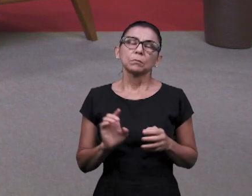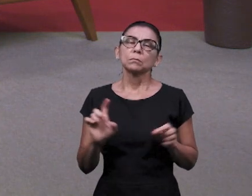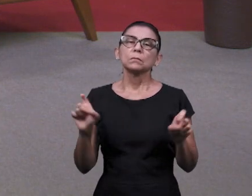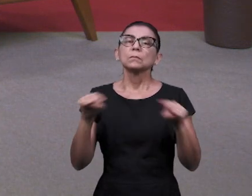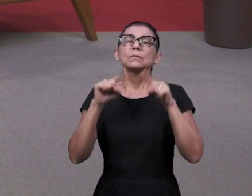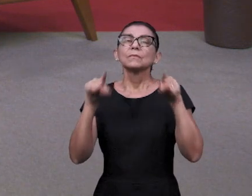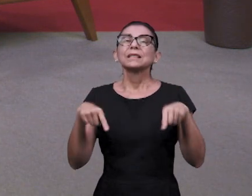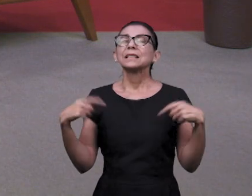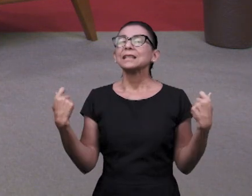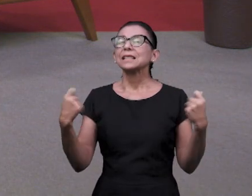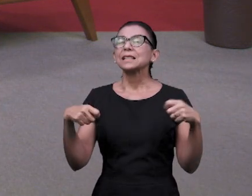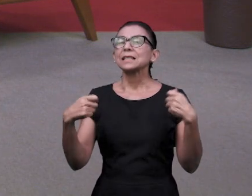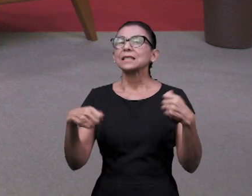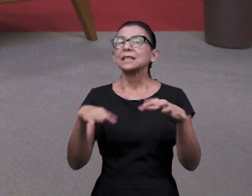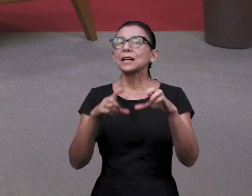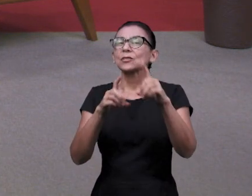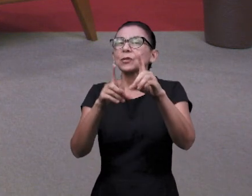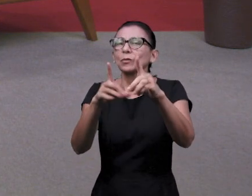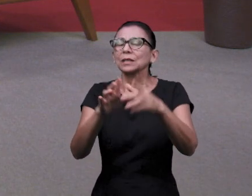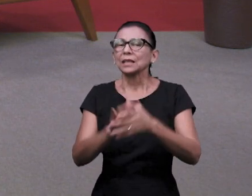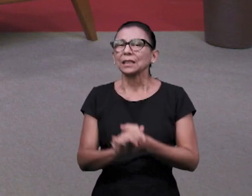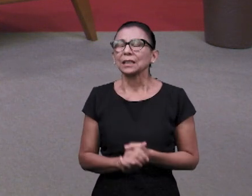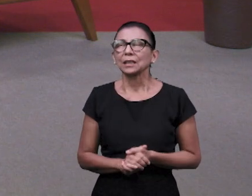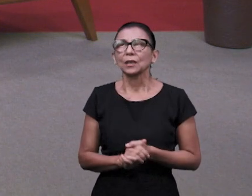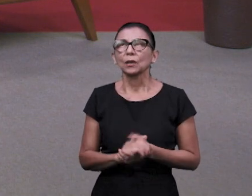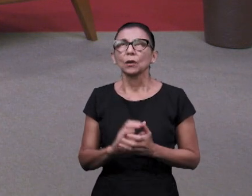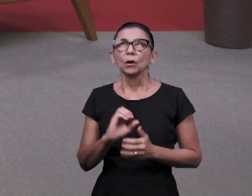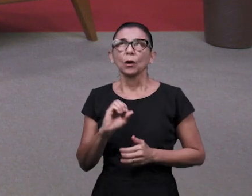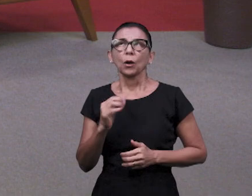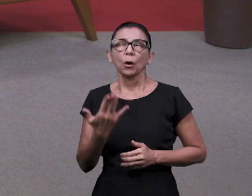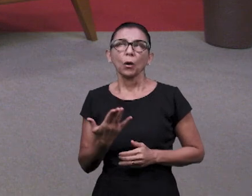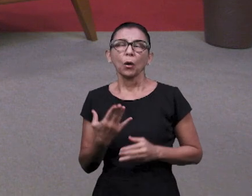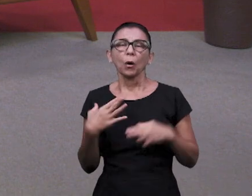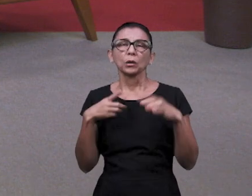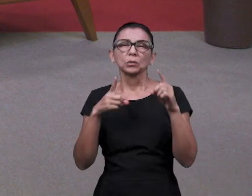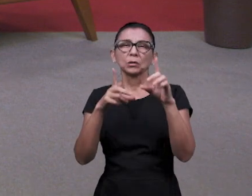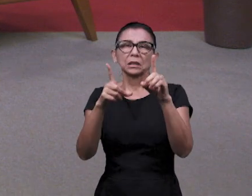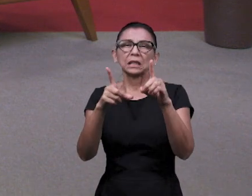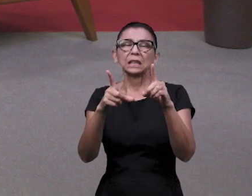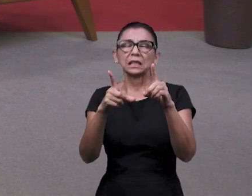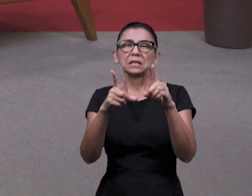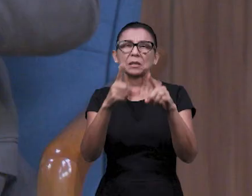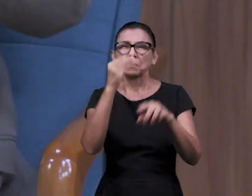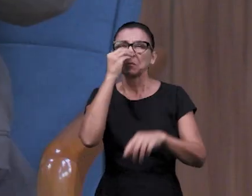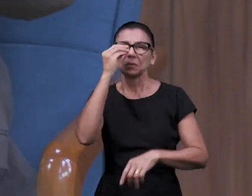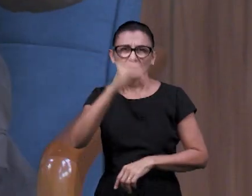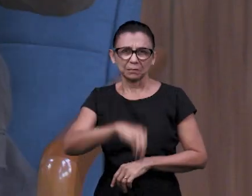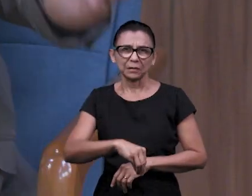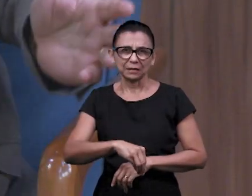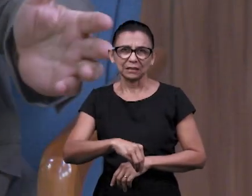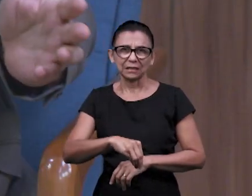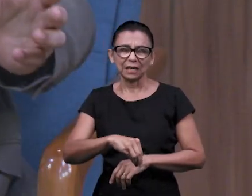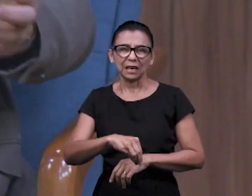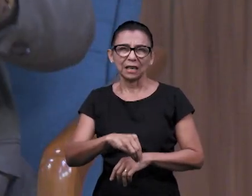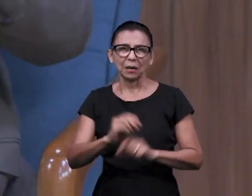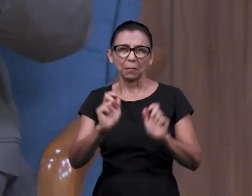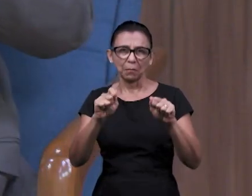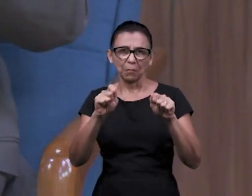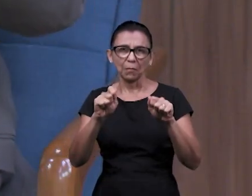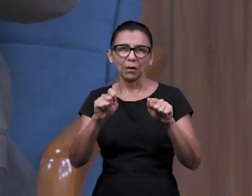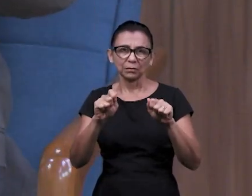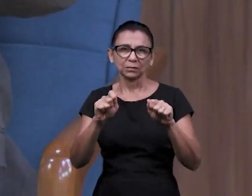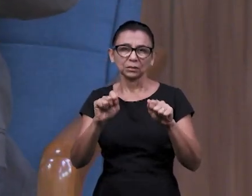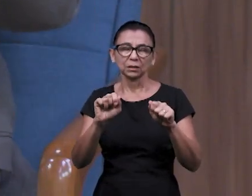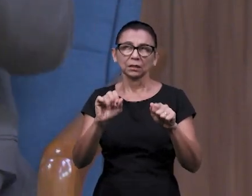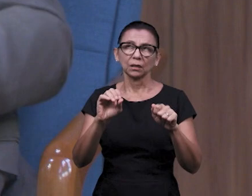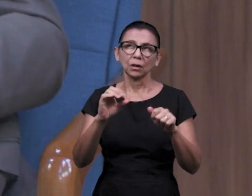Elle peut être dispensée, la doctrine peut être méprisée, négligée,